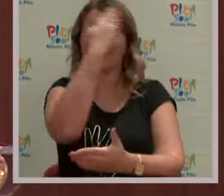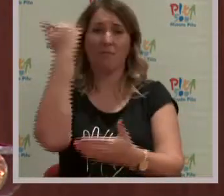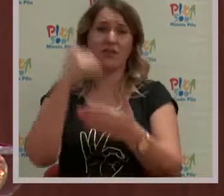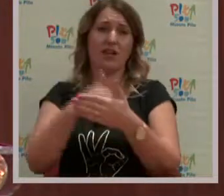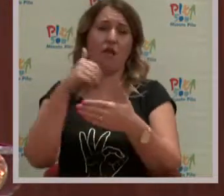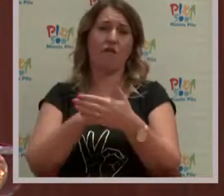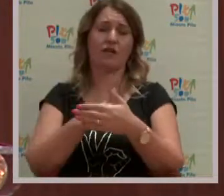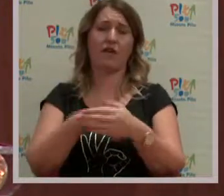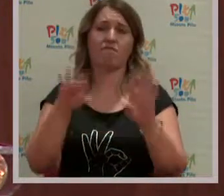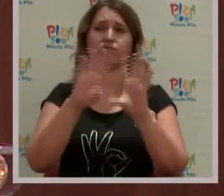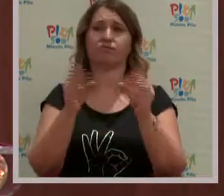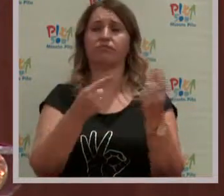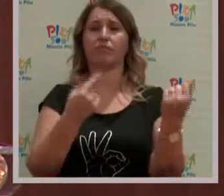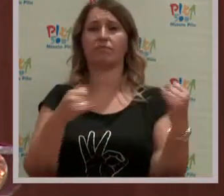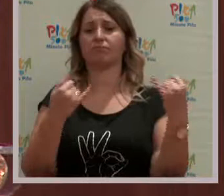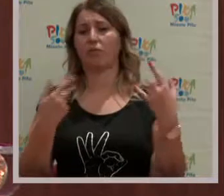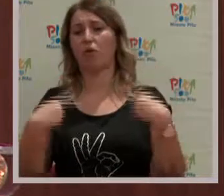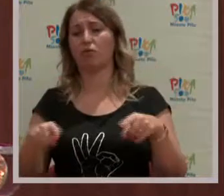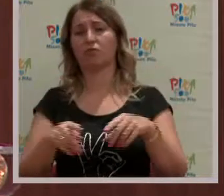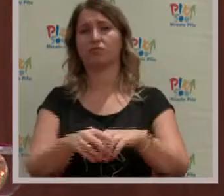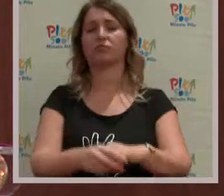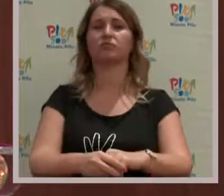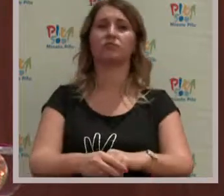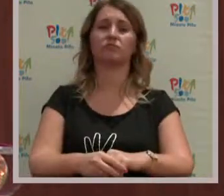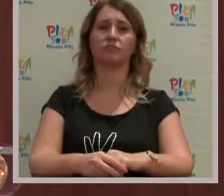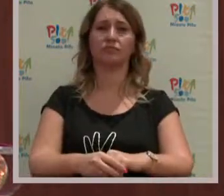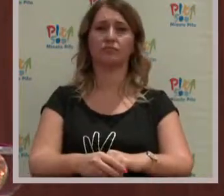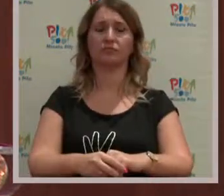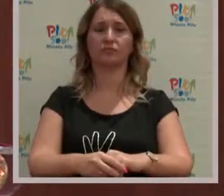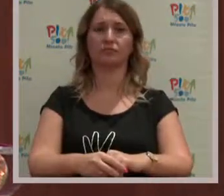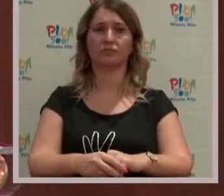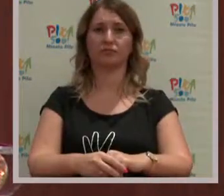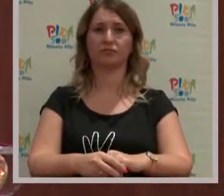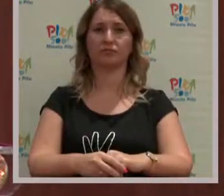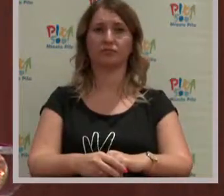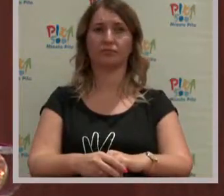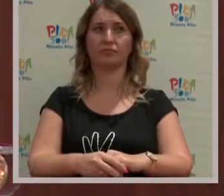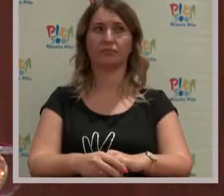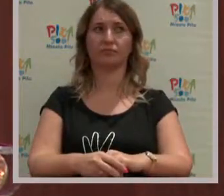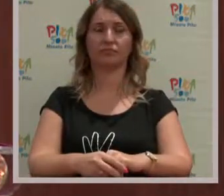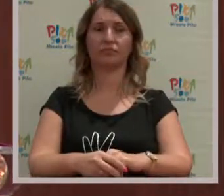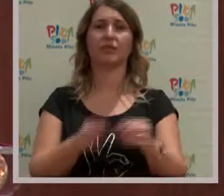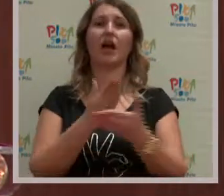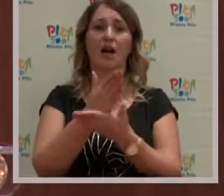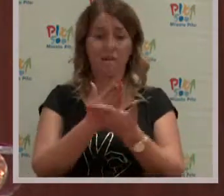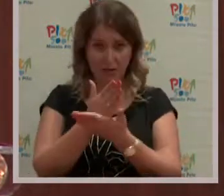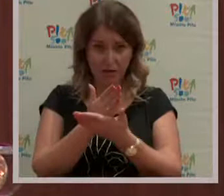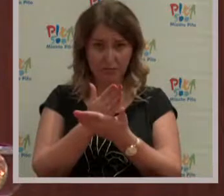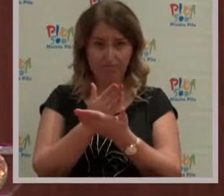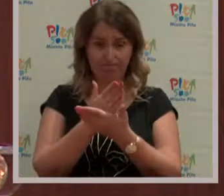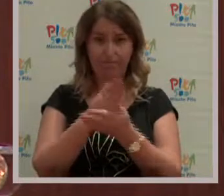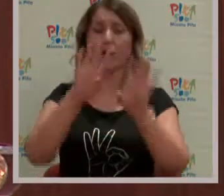wierzycieli, a od nich bardzo dużo oczywiście zależy. Mam nadzieję, że wszyscy